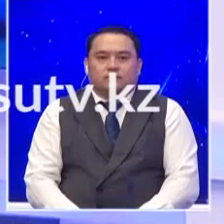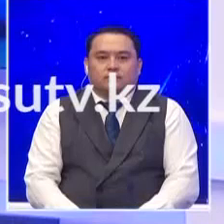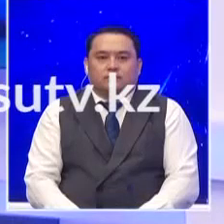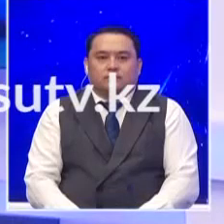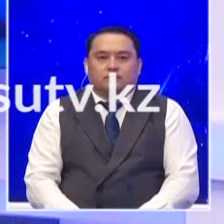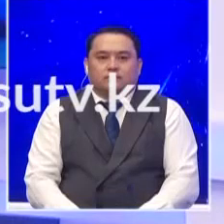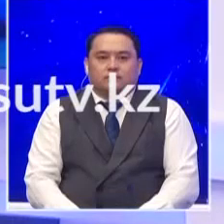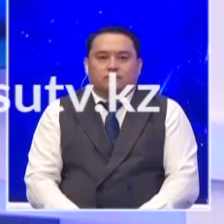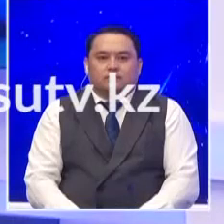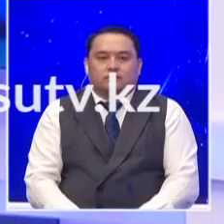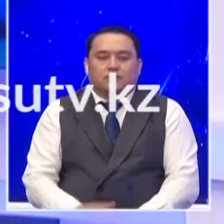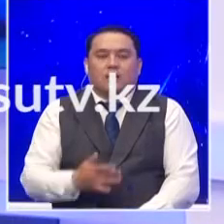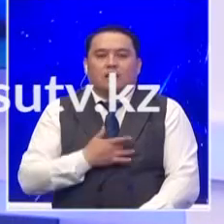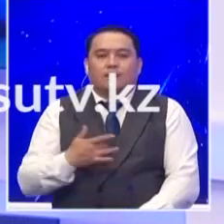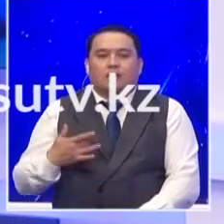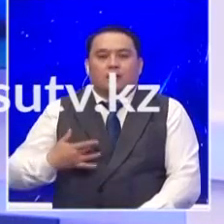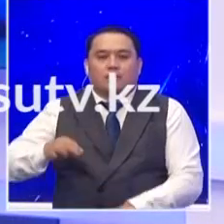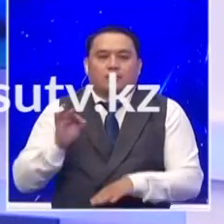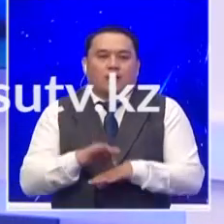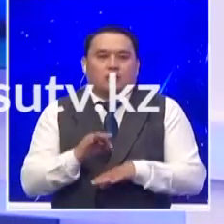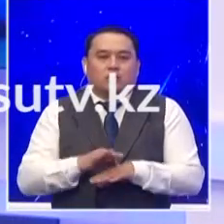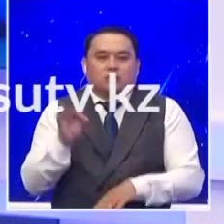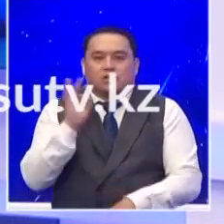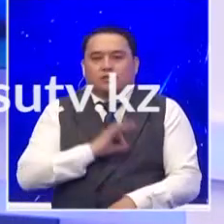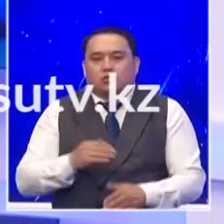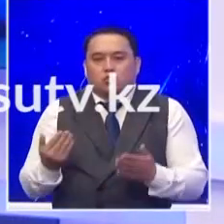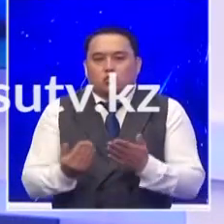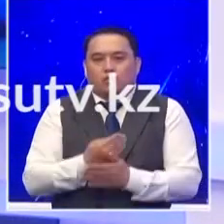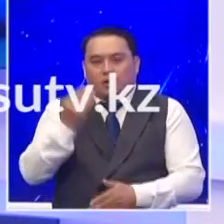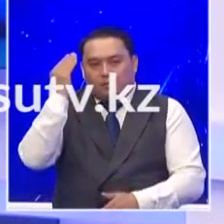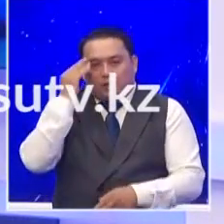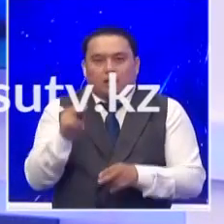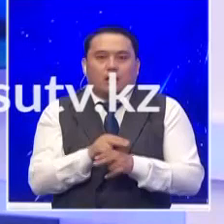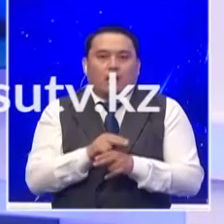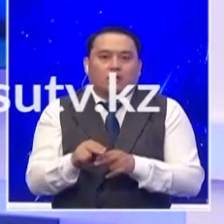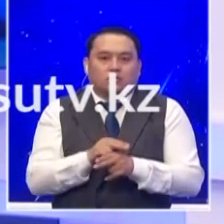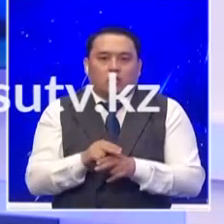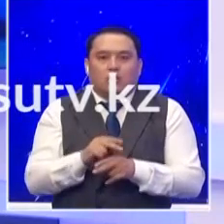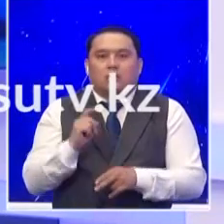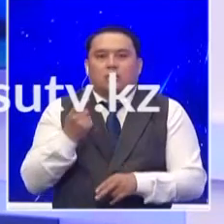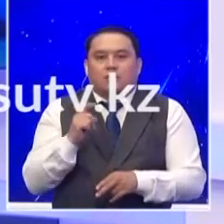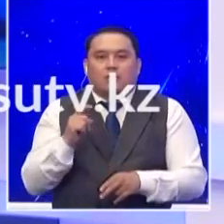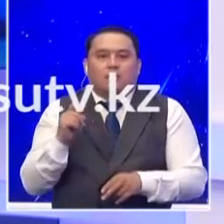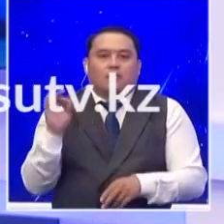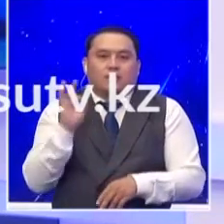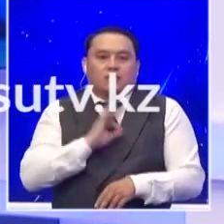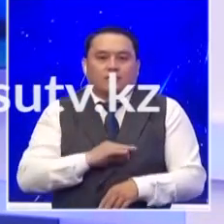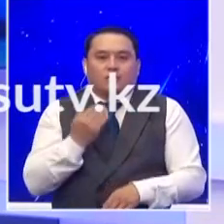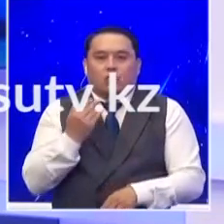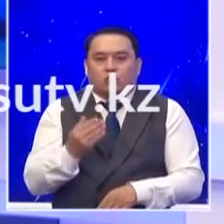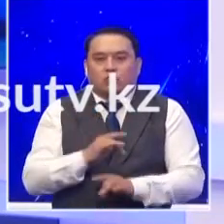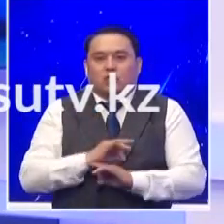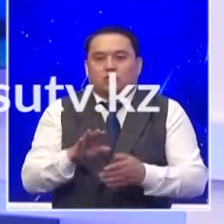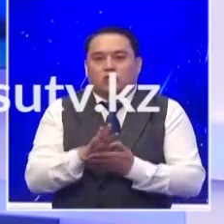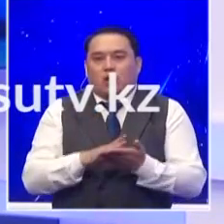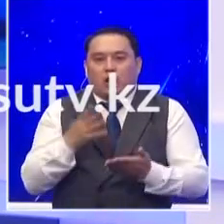Продлить жизнь онкобольным возможно. Для этого применяются самые современные методы лечения. Одна из них – химиоэмболизация.